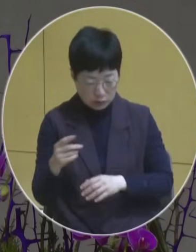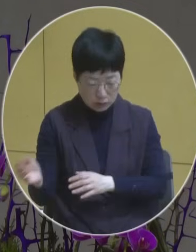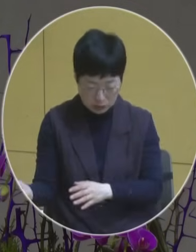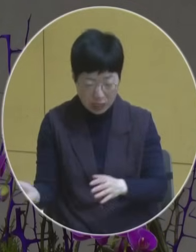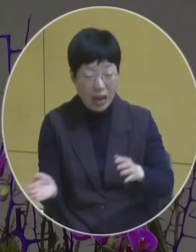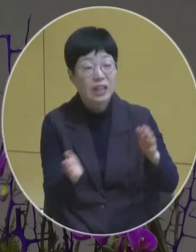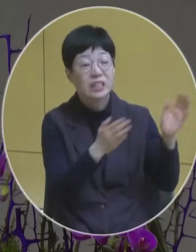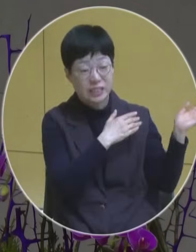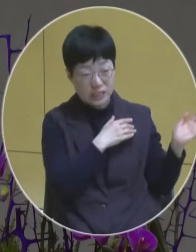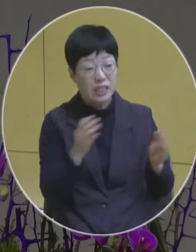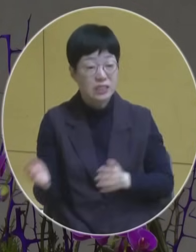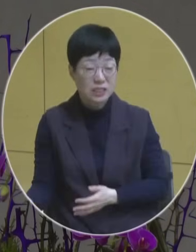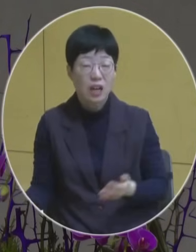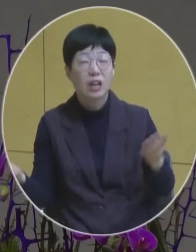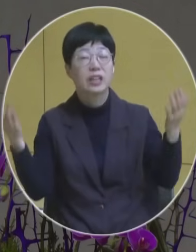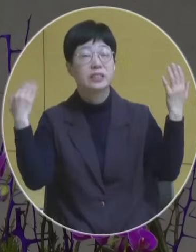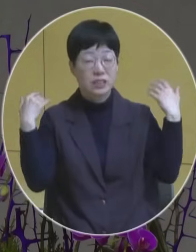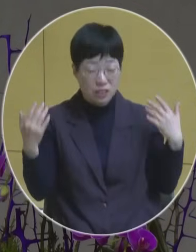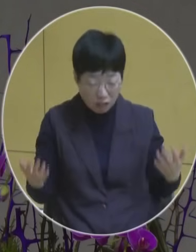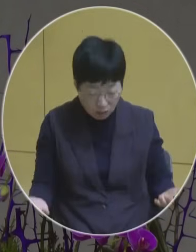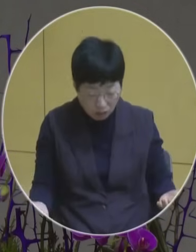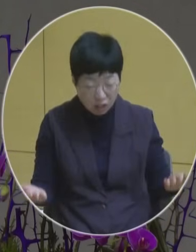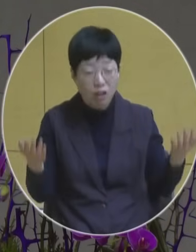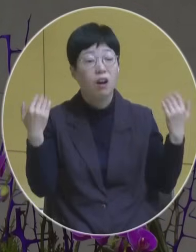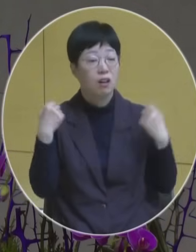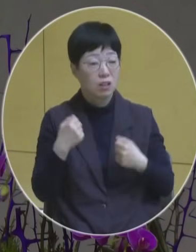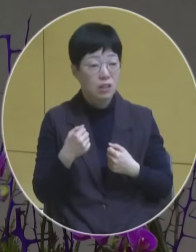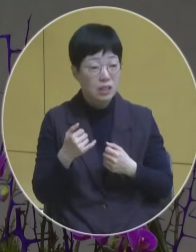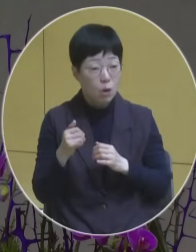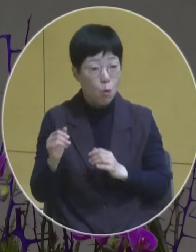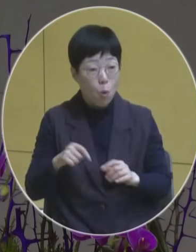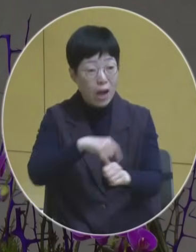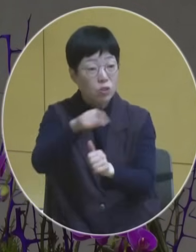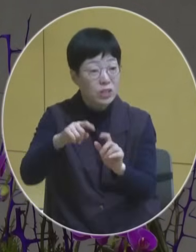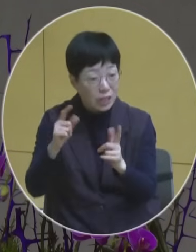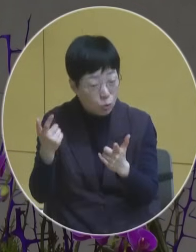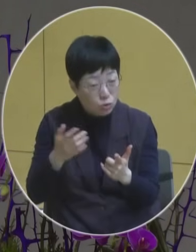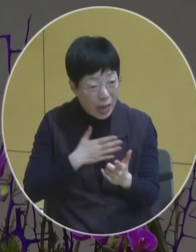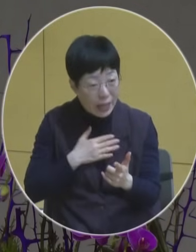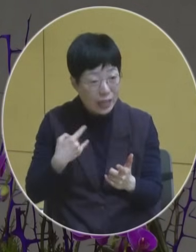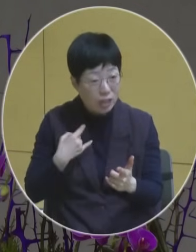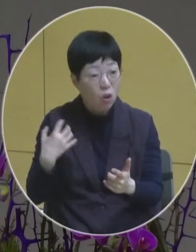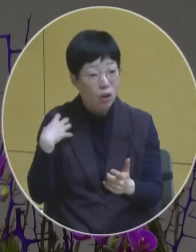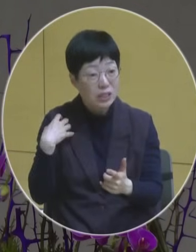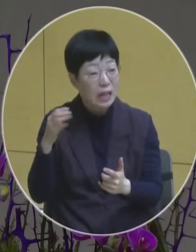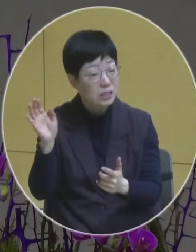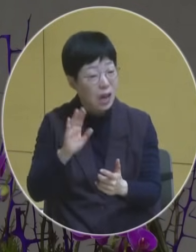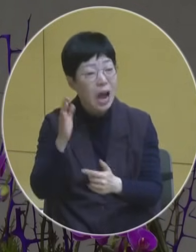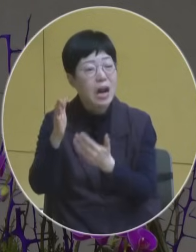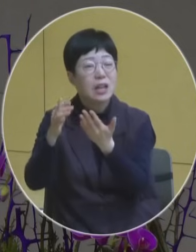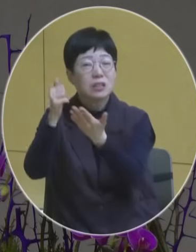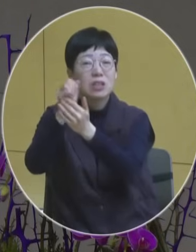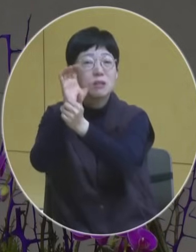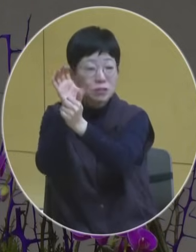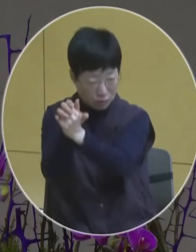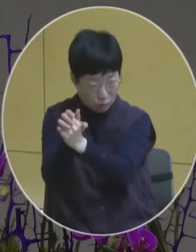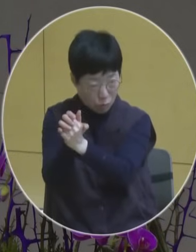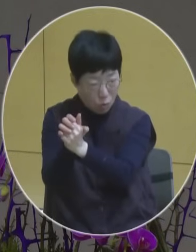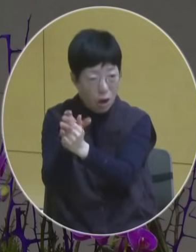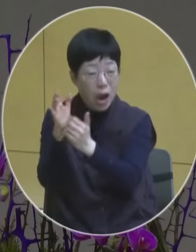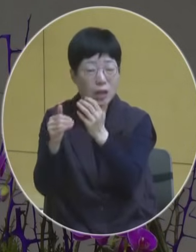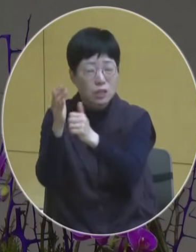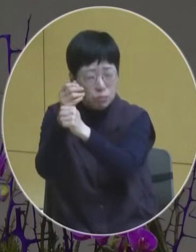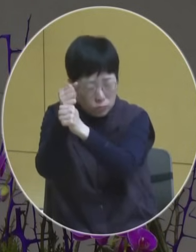지나가리라 생각하고 이겨나갈 수 있는 일이 이 삶이 환경에 달려있지 않고 내한테 달려있지 않고 하나님께 있음을 믿기 때문에 그